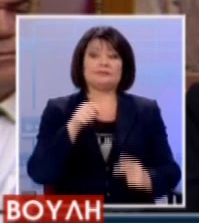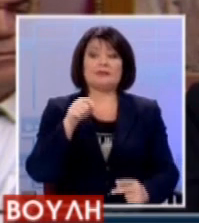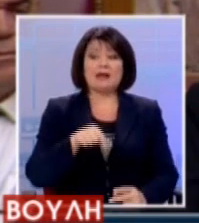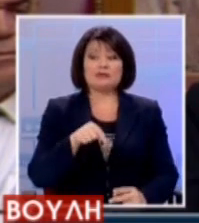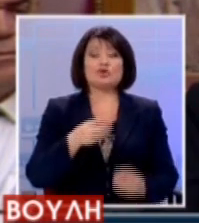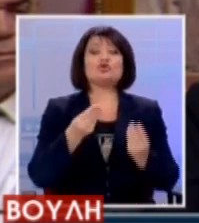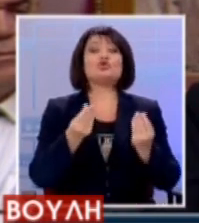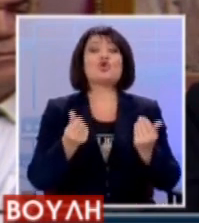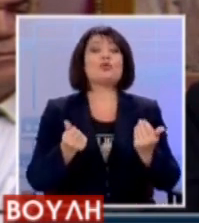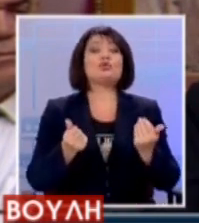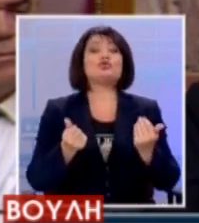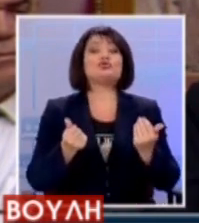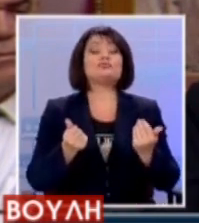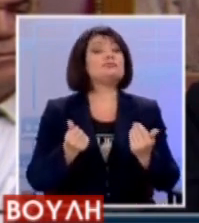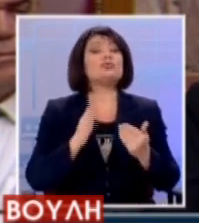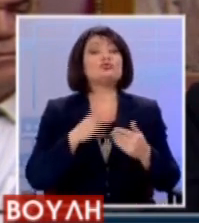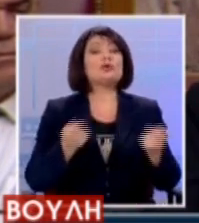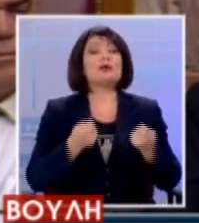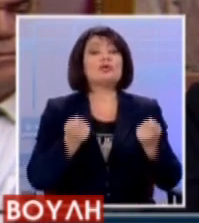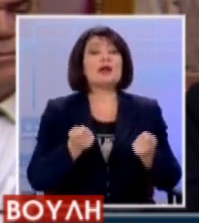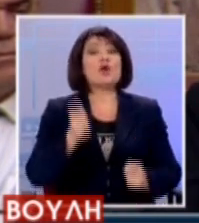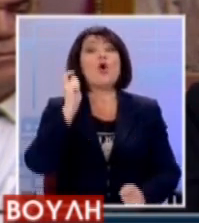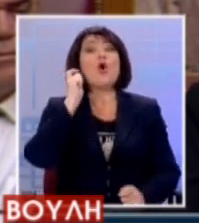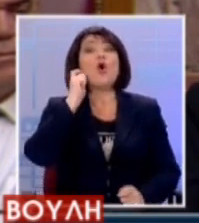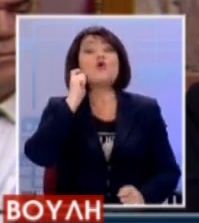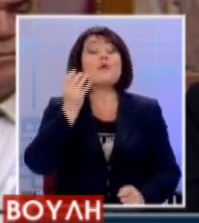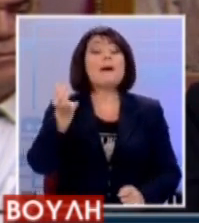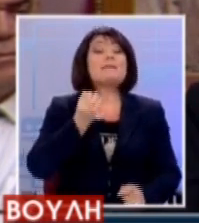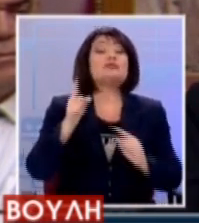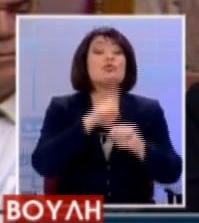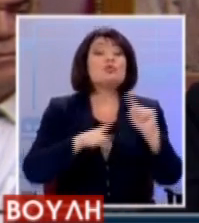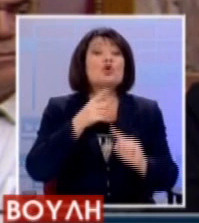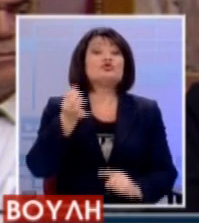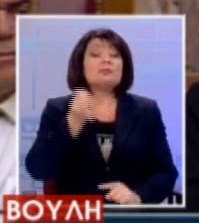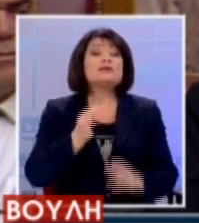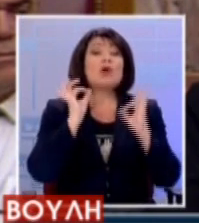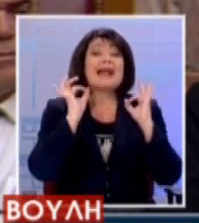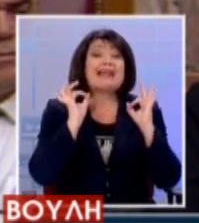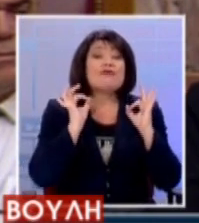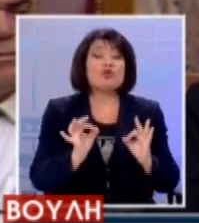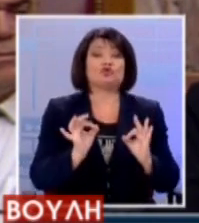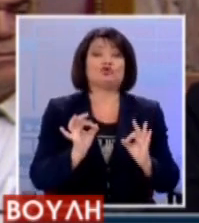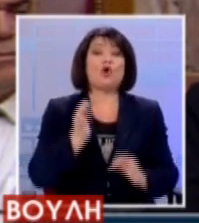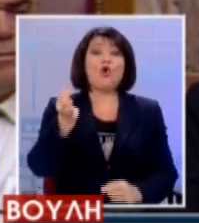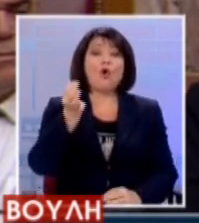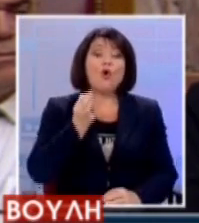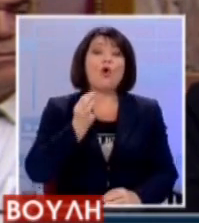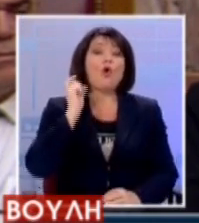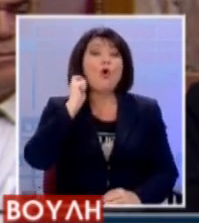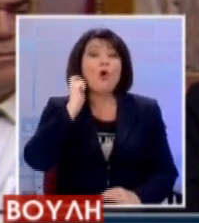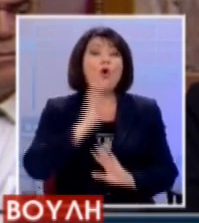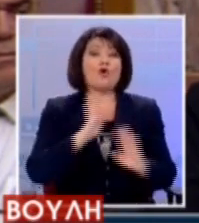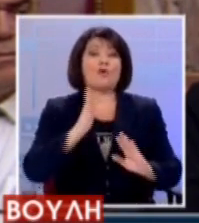μία μέθοδος μόνο υπάρχει για να γίνει. Ονοματεπώνυμο, κύριε Δραγασάκη. Με ονοματεπώνυμα μιλούν